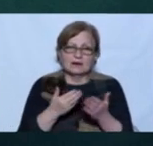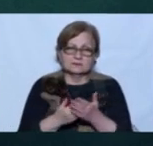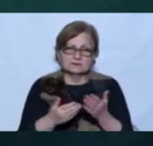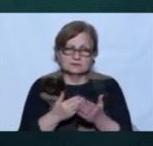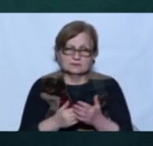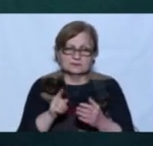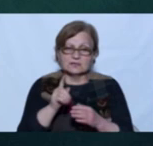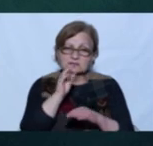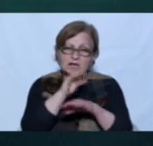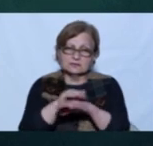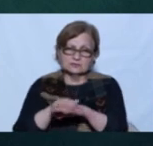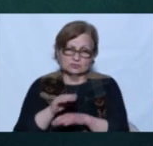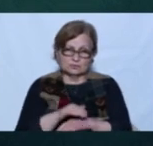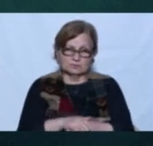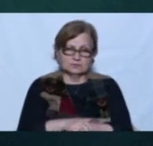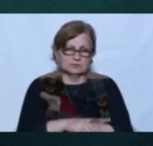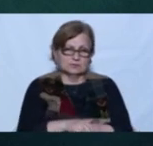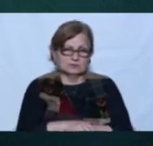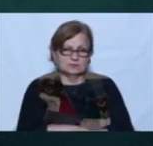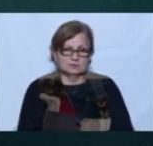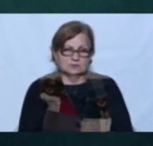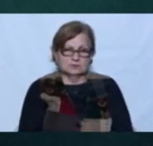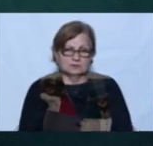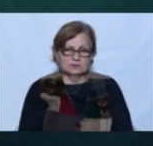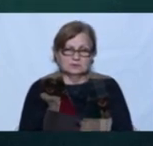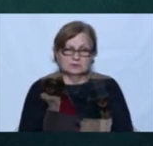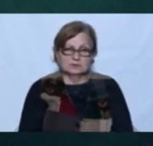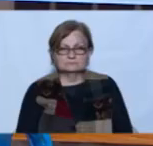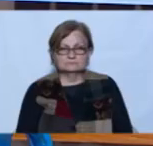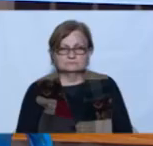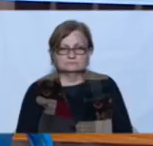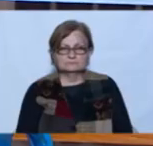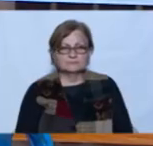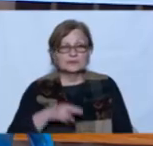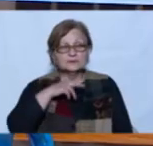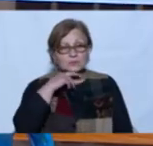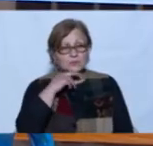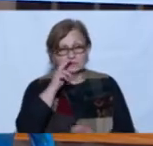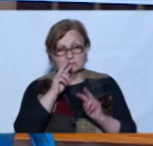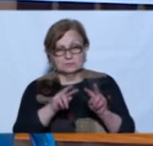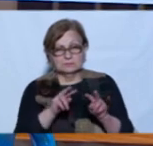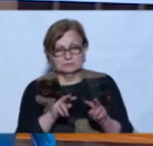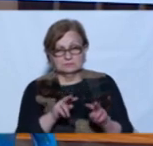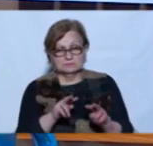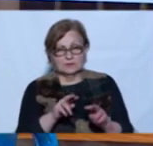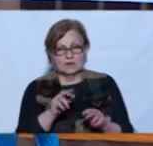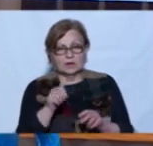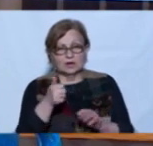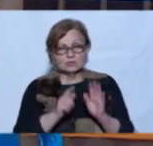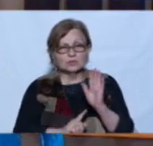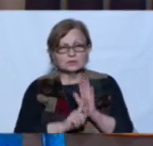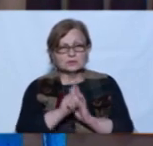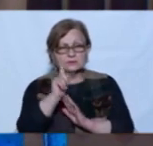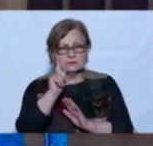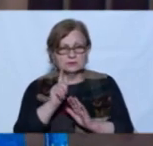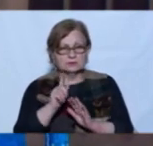რომლებიც ადასტურებს სწორედ თვალსაზრის. ყურადღება მიაქციეთ, როგორ იწყებს